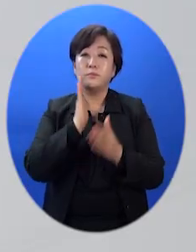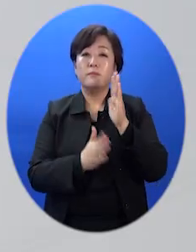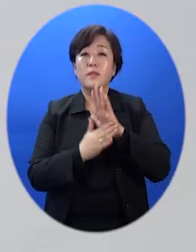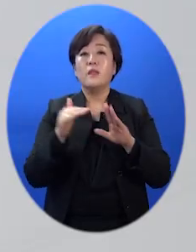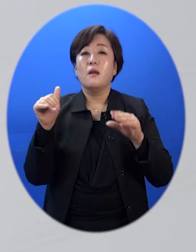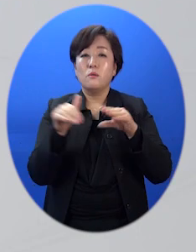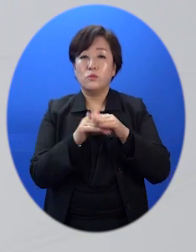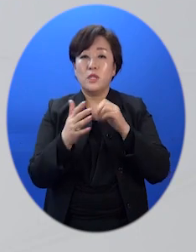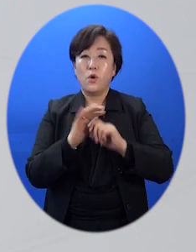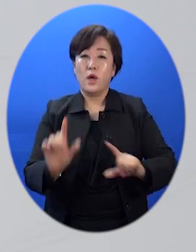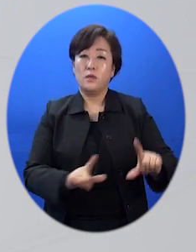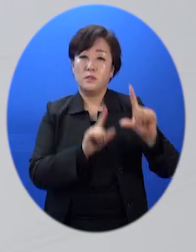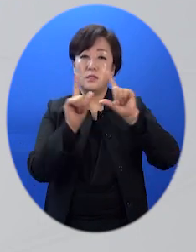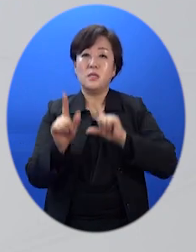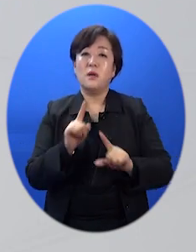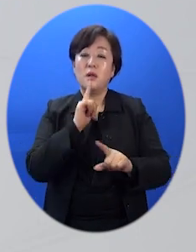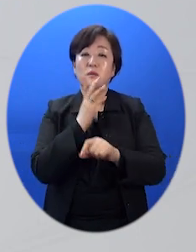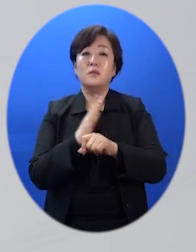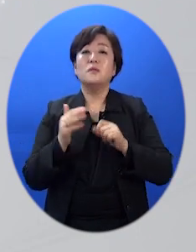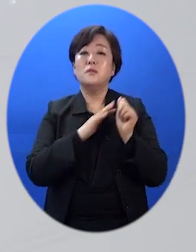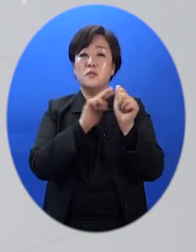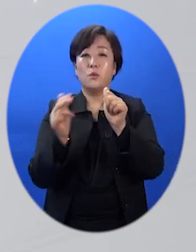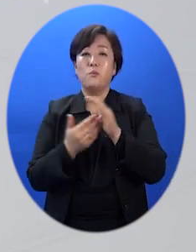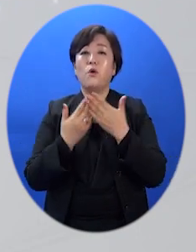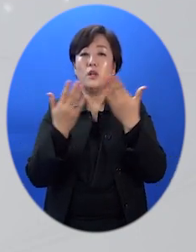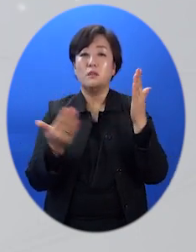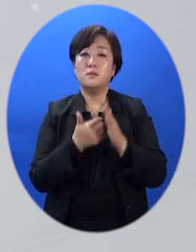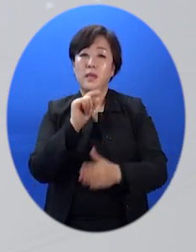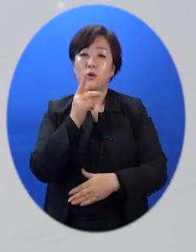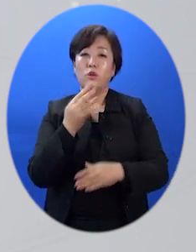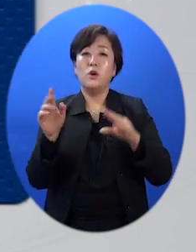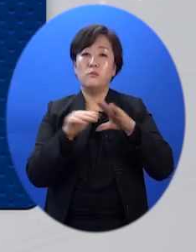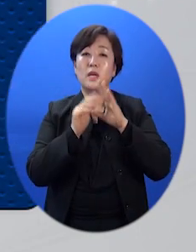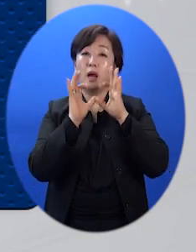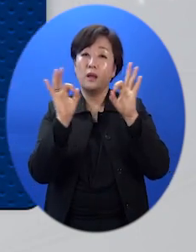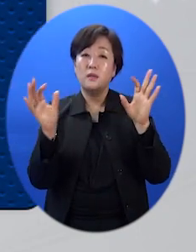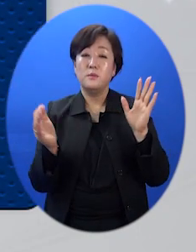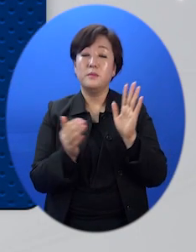울산의 문화와 생활 소식을 알려드리는 해우리 문화가 알림입니다.